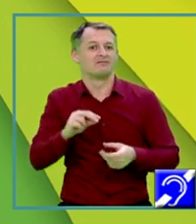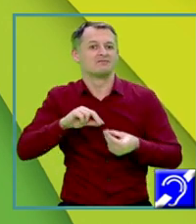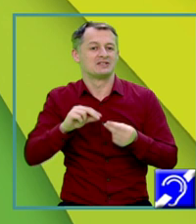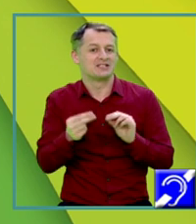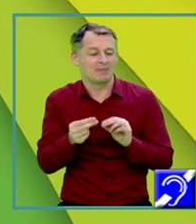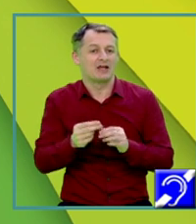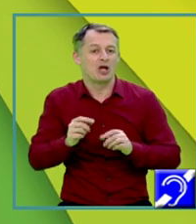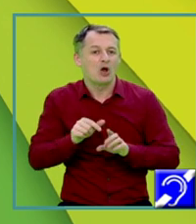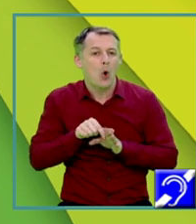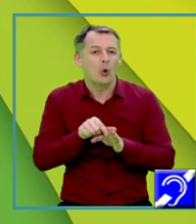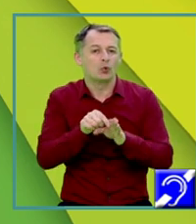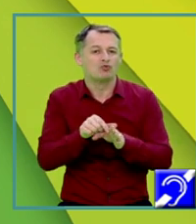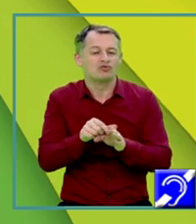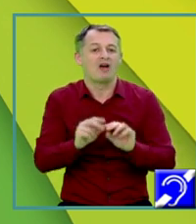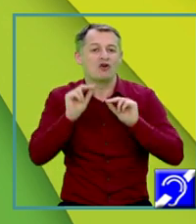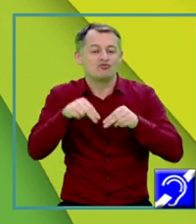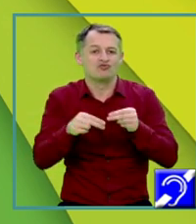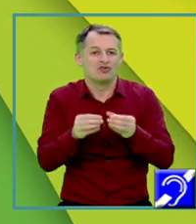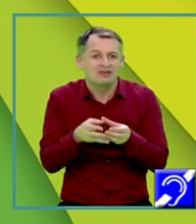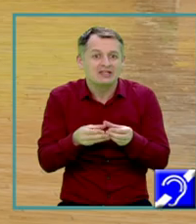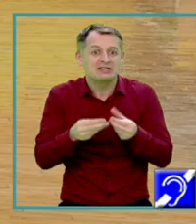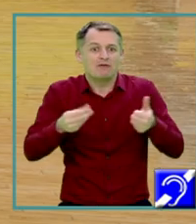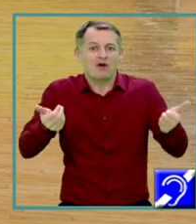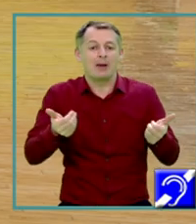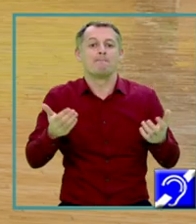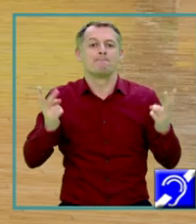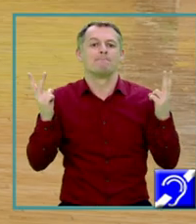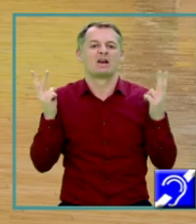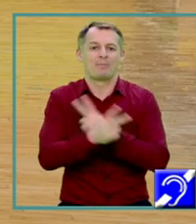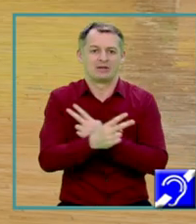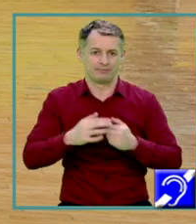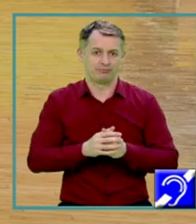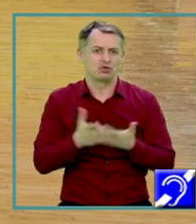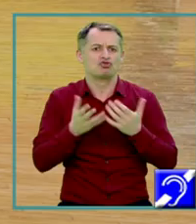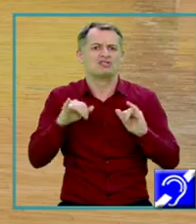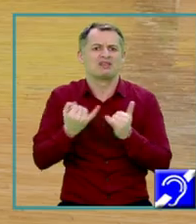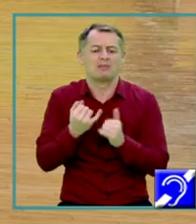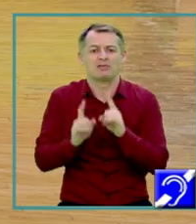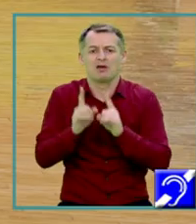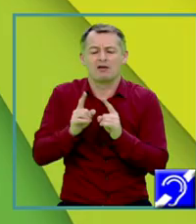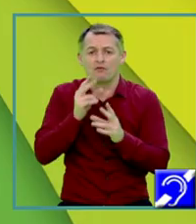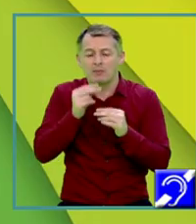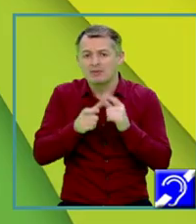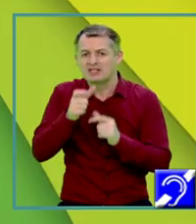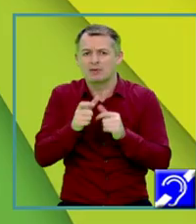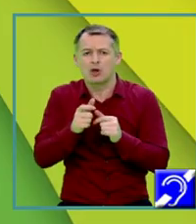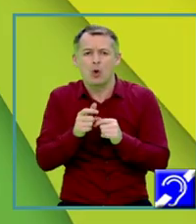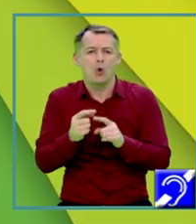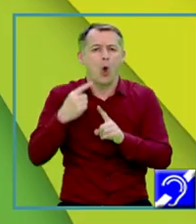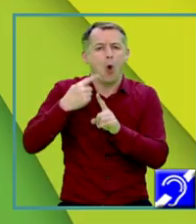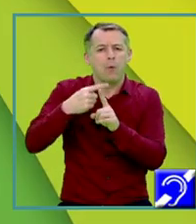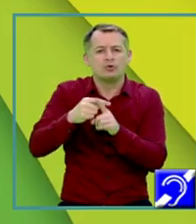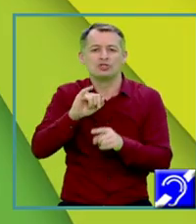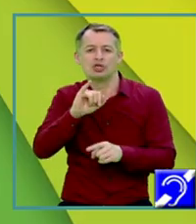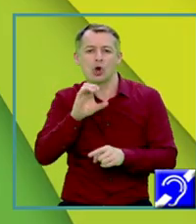soluții conduce la un proces de dizolvare mai rapid. Ce se întâmplă la dizolvarea unui compus ionic în apă? În primul rând, să